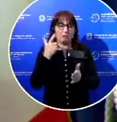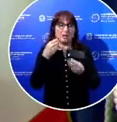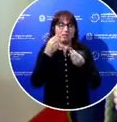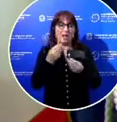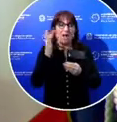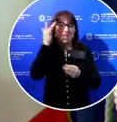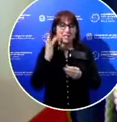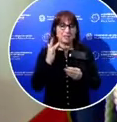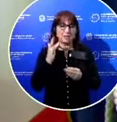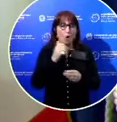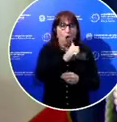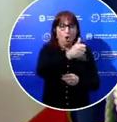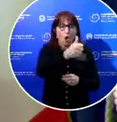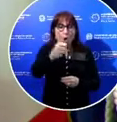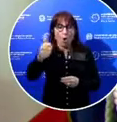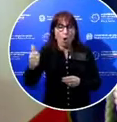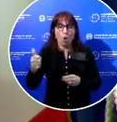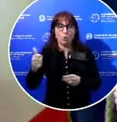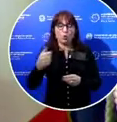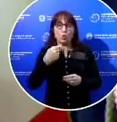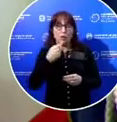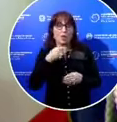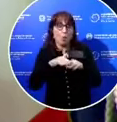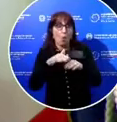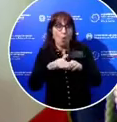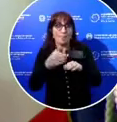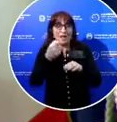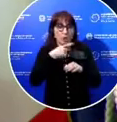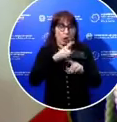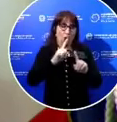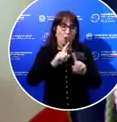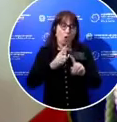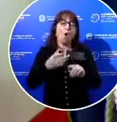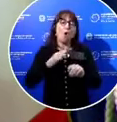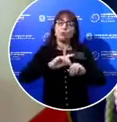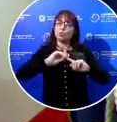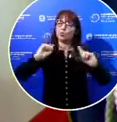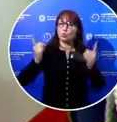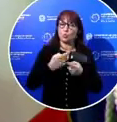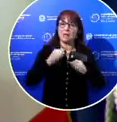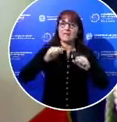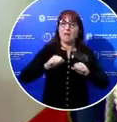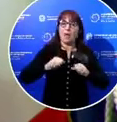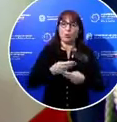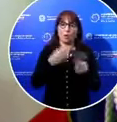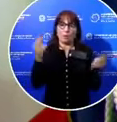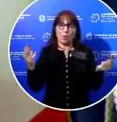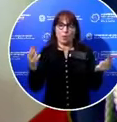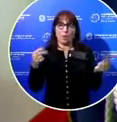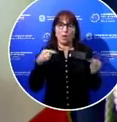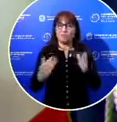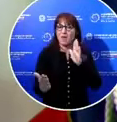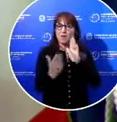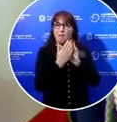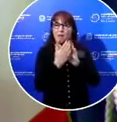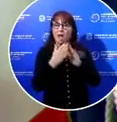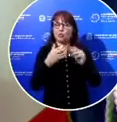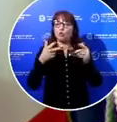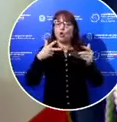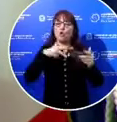per i singoli soggetti dipendenti a sostanze stupefacenti, ma anche per la salute pubblica. E ha un forte impatto